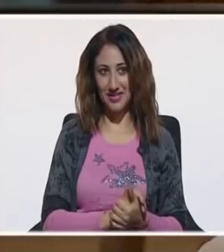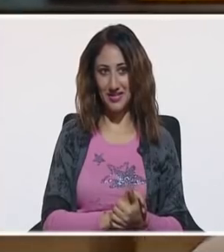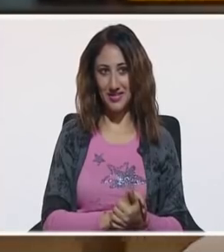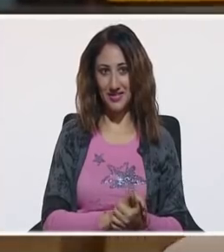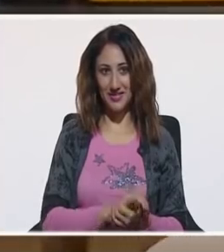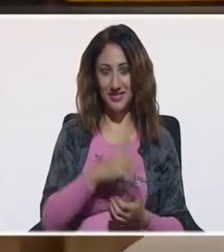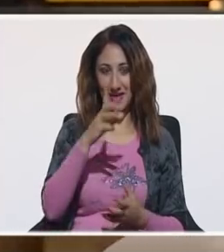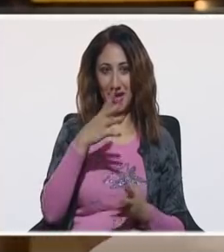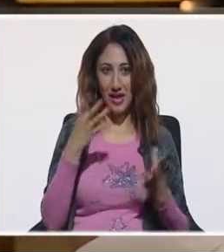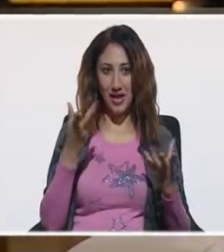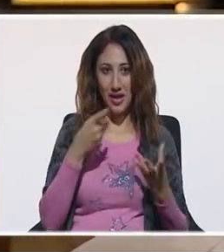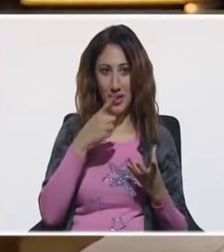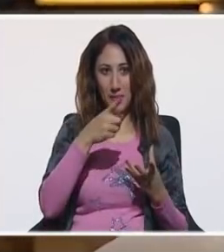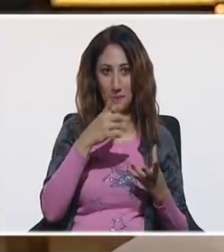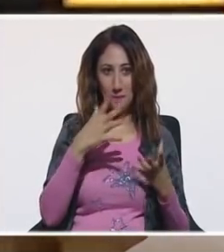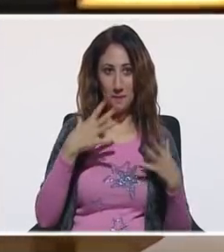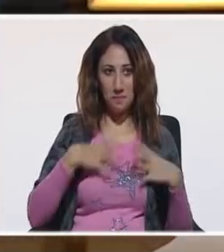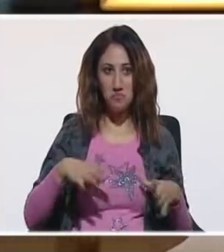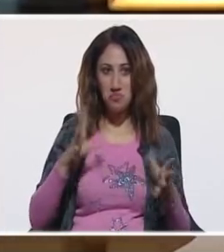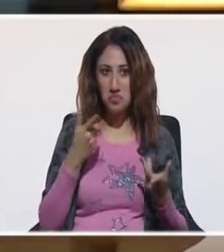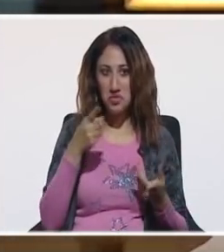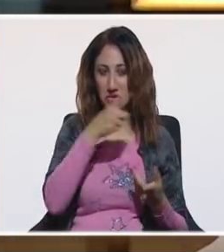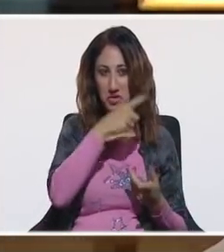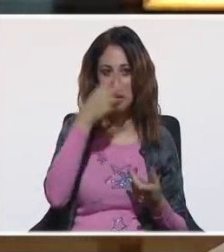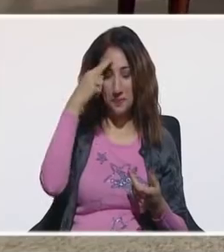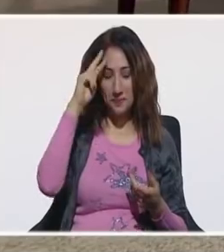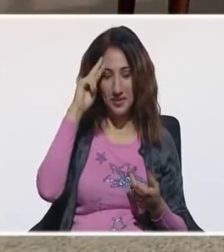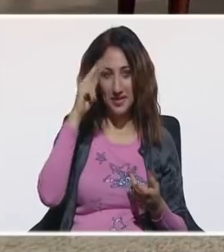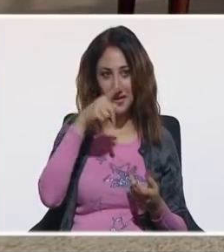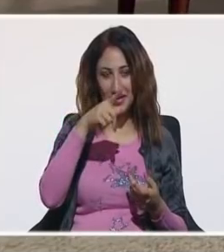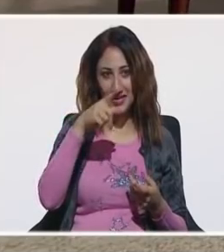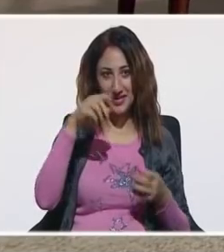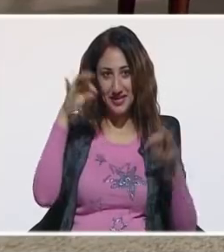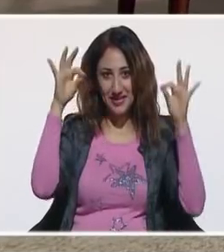الله الحاجات دي بتاعت مين وهي صغيره